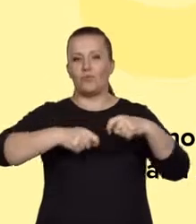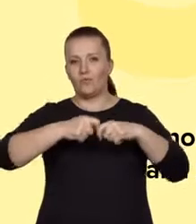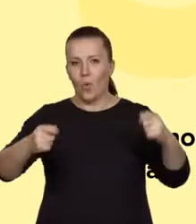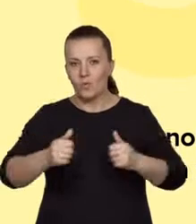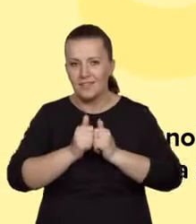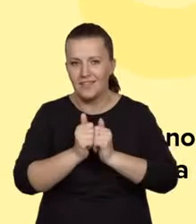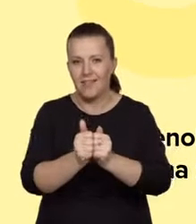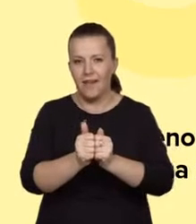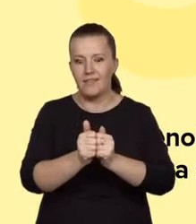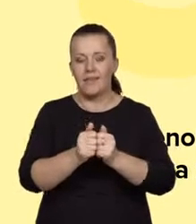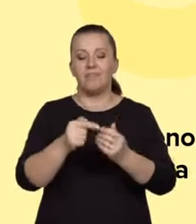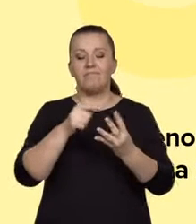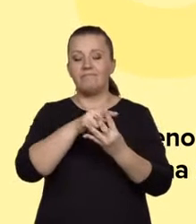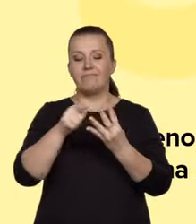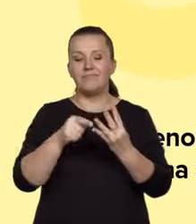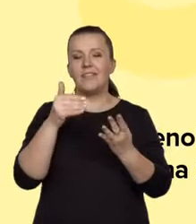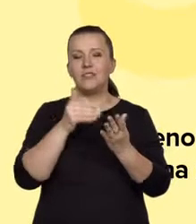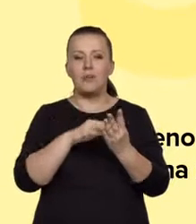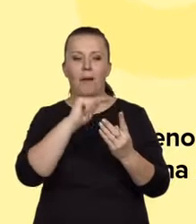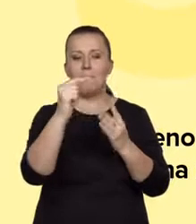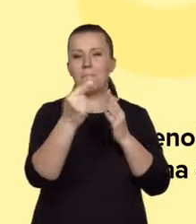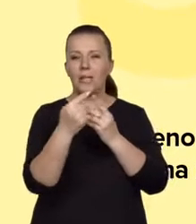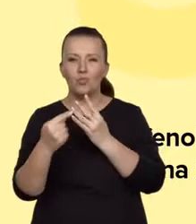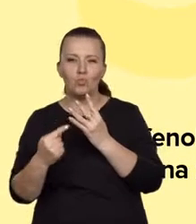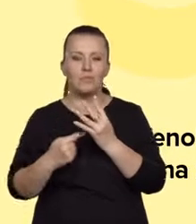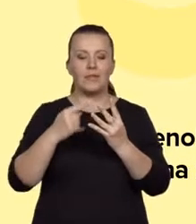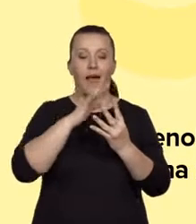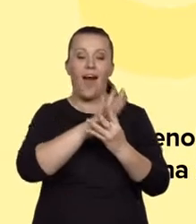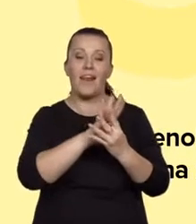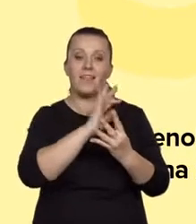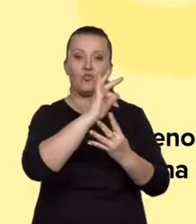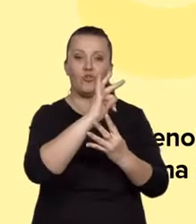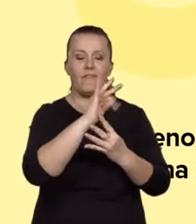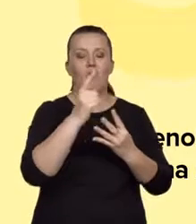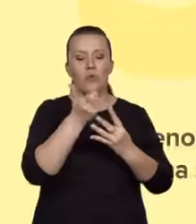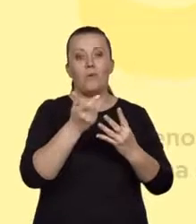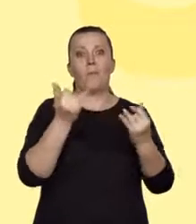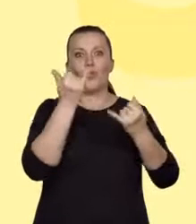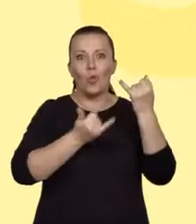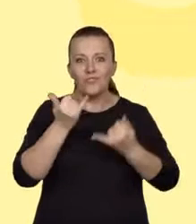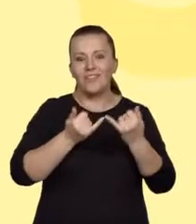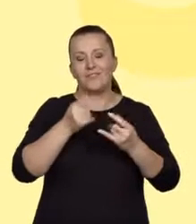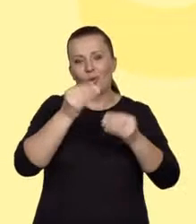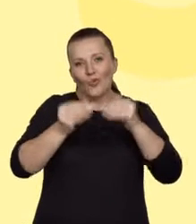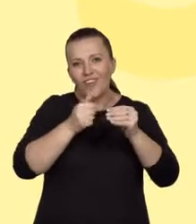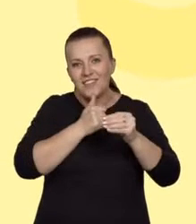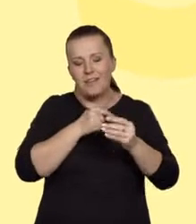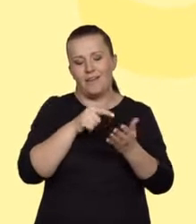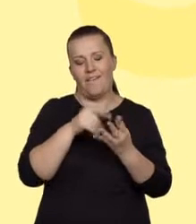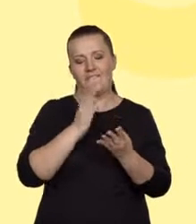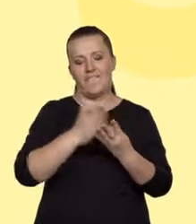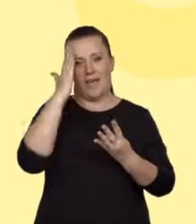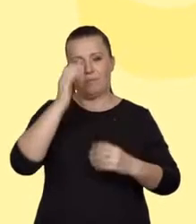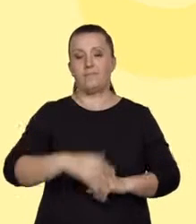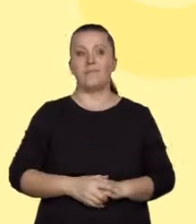należy przeprowadzić takie doświadczenia, które są charakterystyczne dla danej klasy związków organicznych. I rzeczywiście w informacji